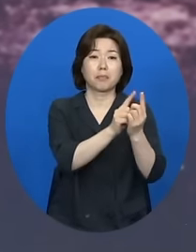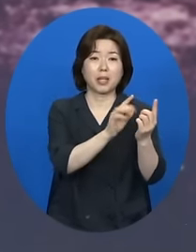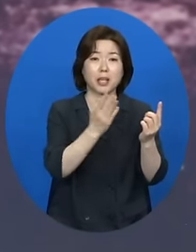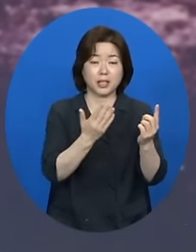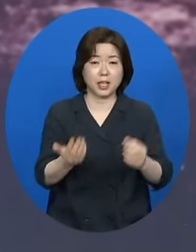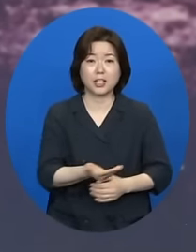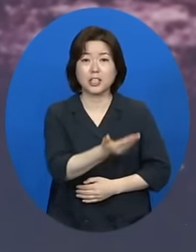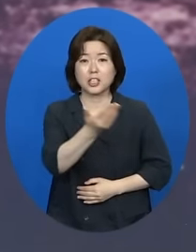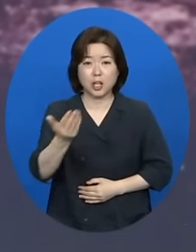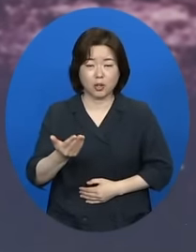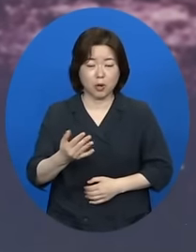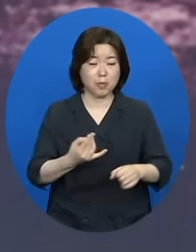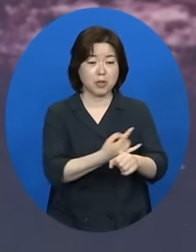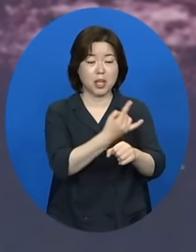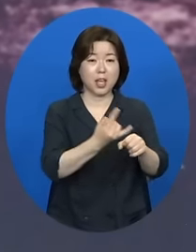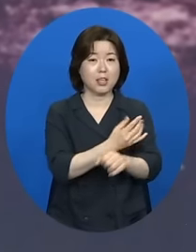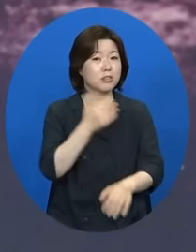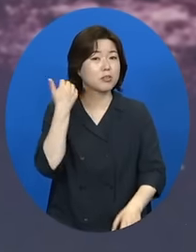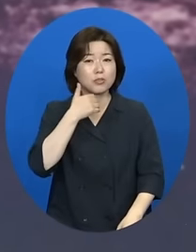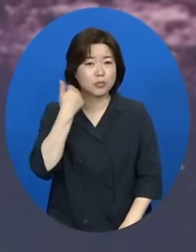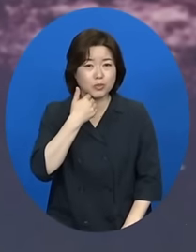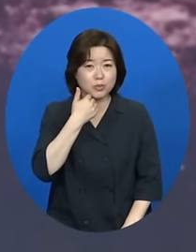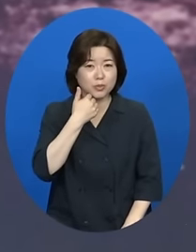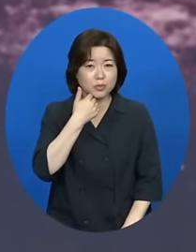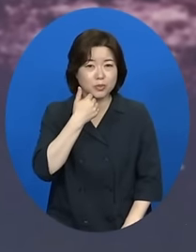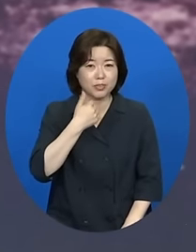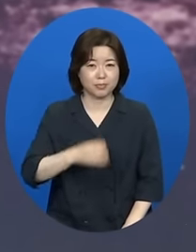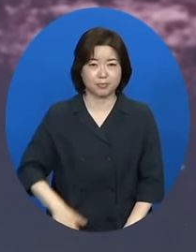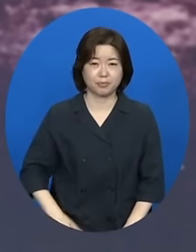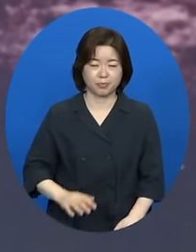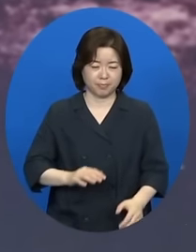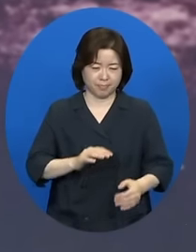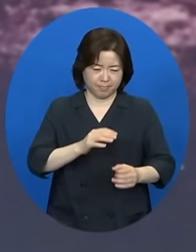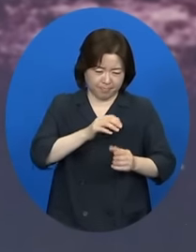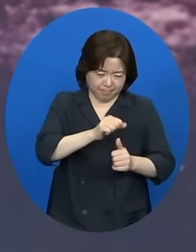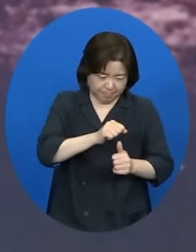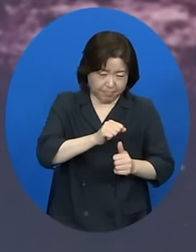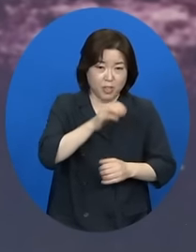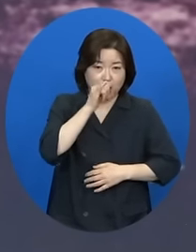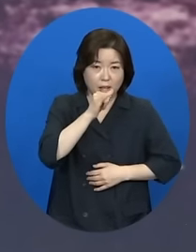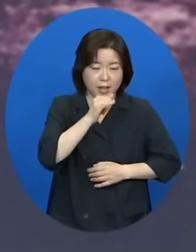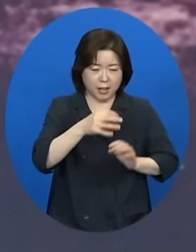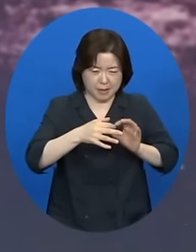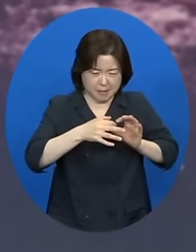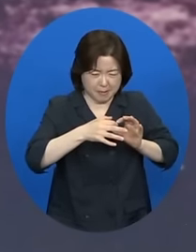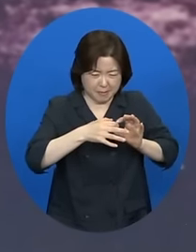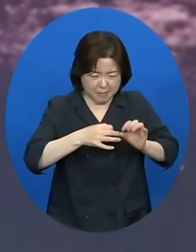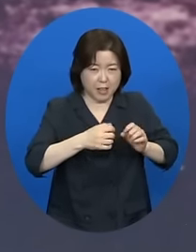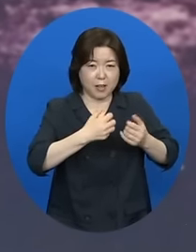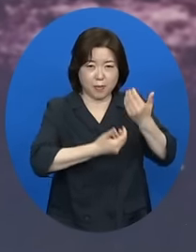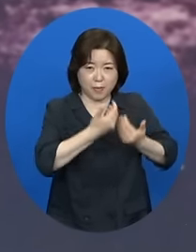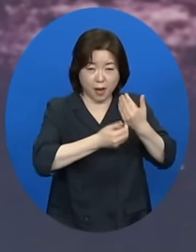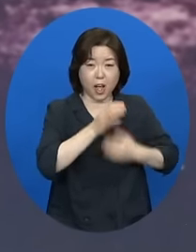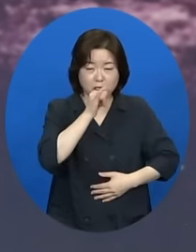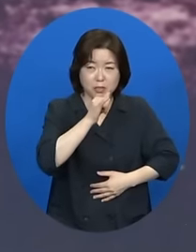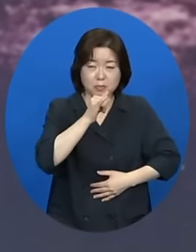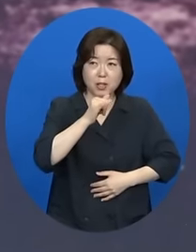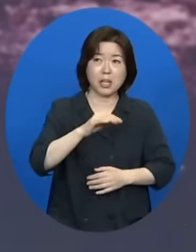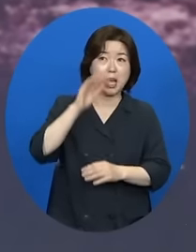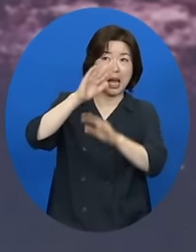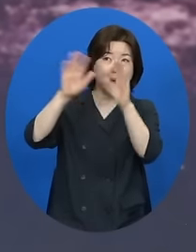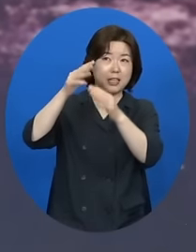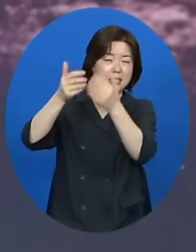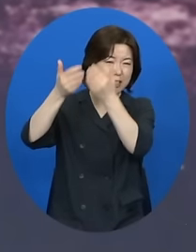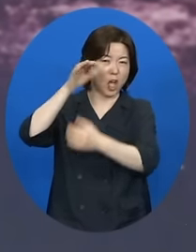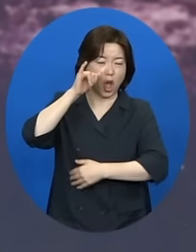여러분들의 에서는 누구십니까? 여러분 묶여 있으면 하늘에서도 묶이는 거예요.